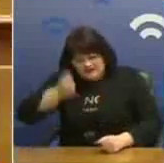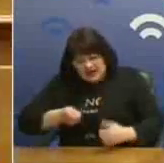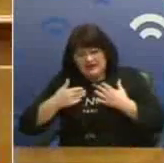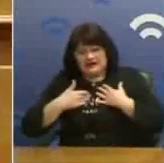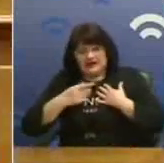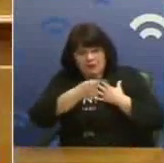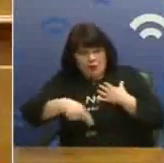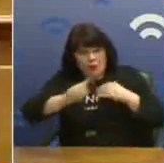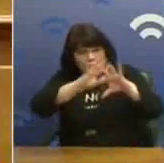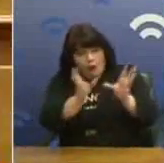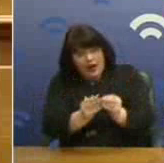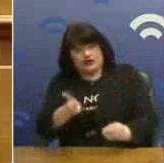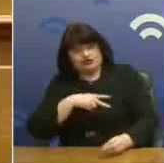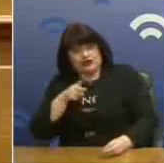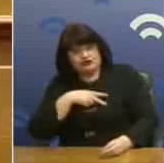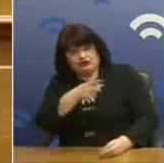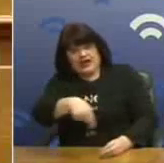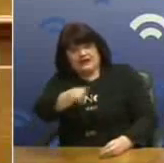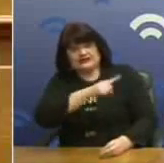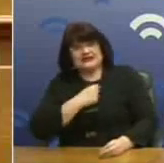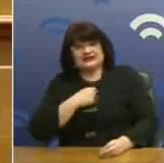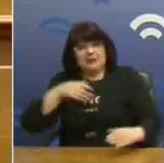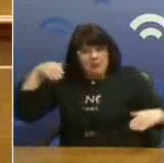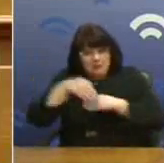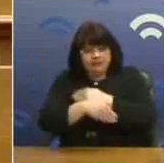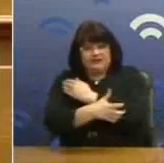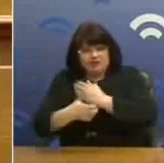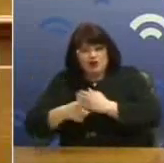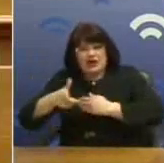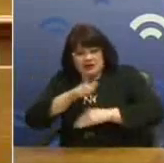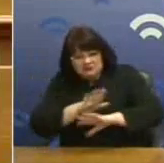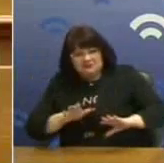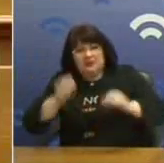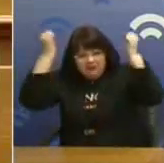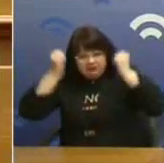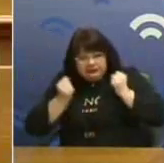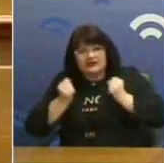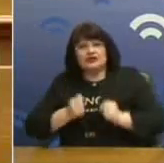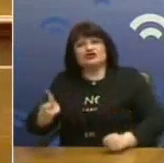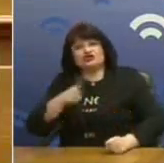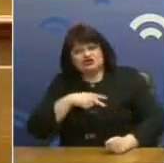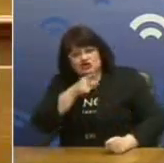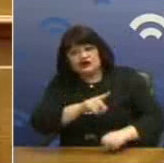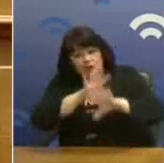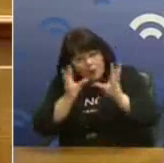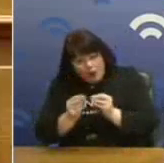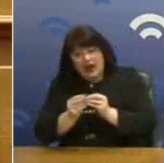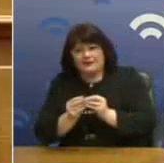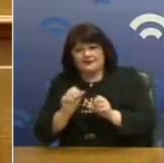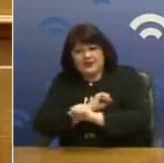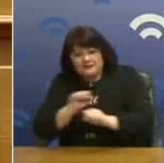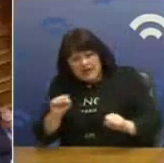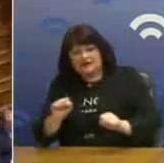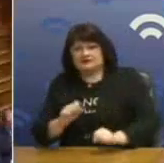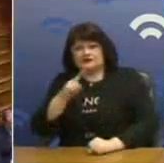Όλα. Και τη χρεοκοπία της χώρας την κάνατε σωστά και τη διάλυση των εργασιακών σχέσεων κάνατε σωστά και τα